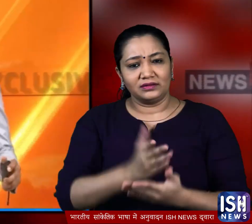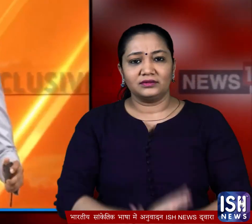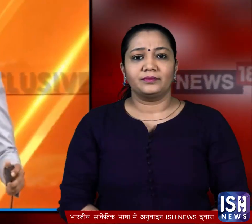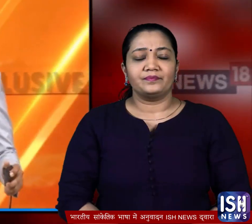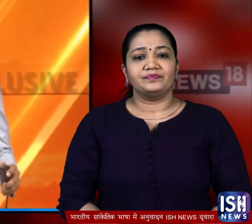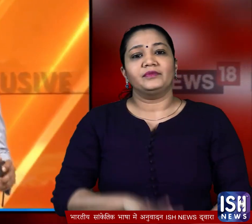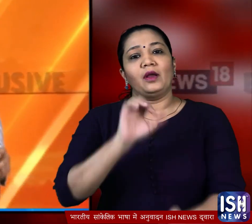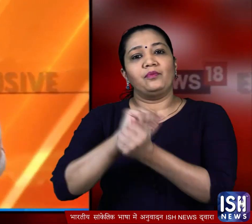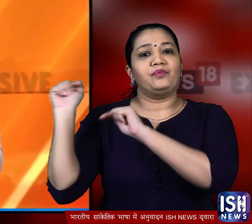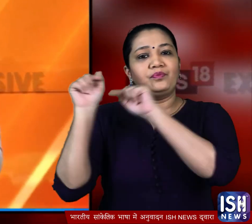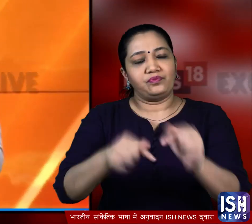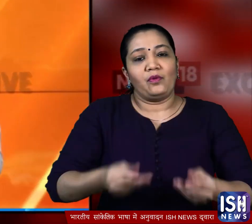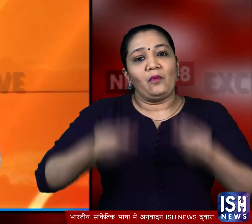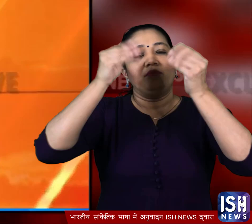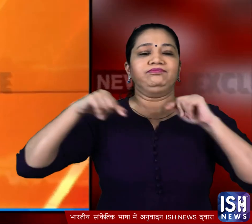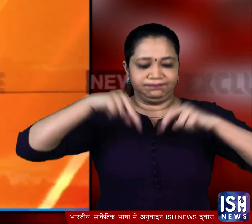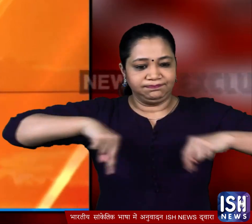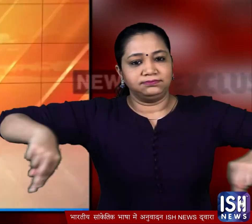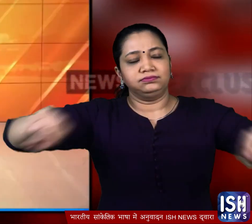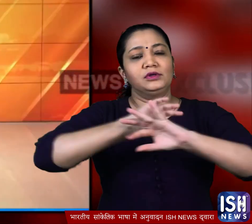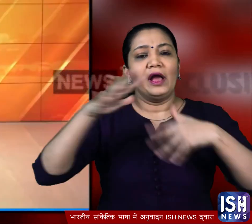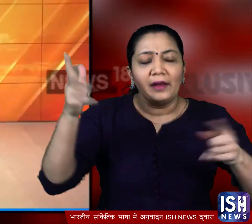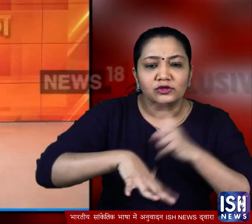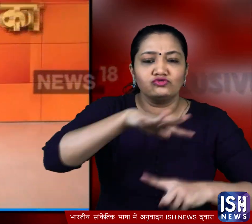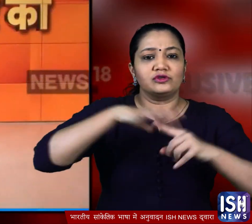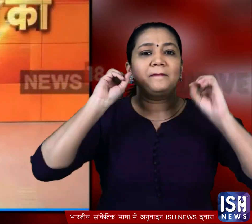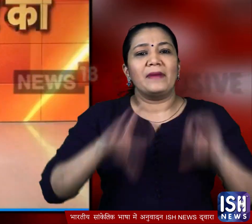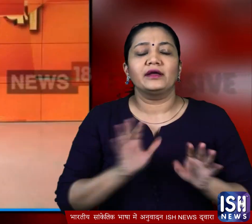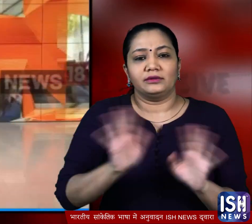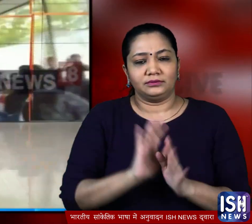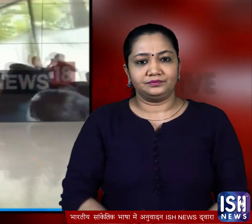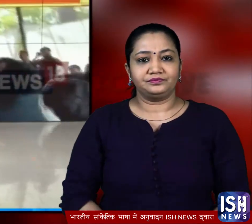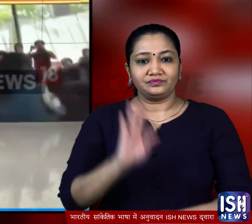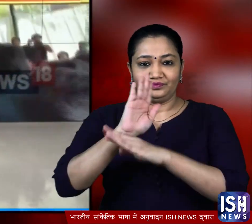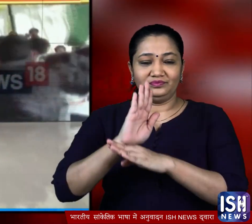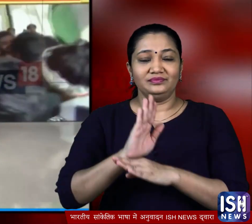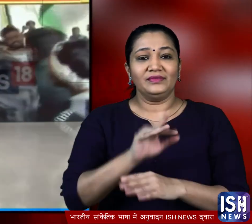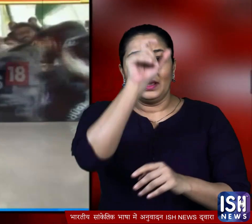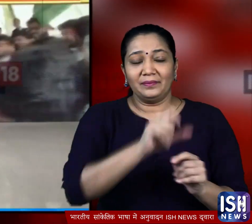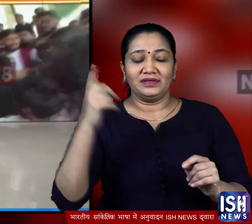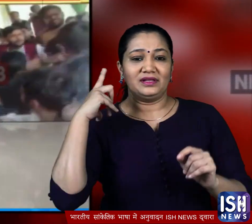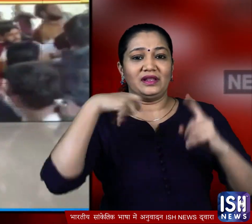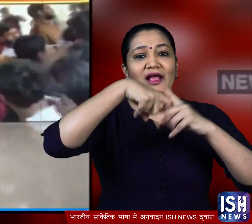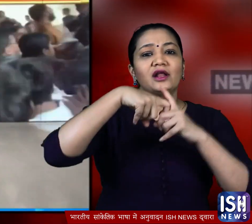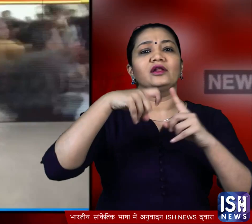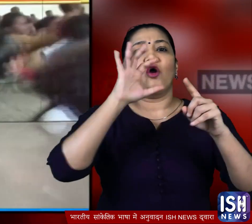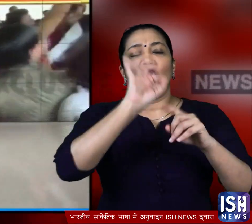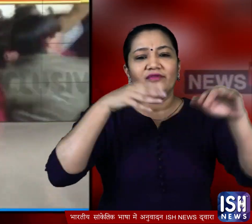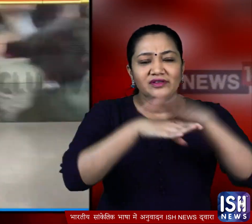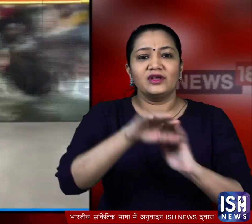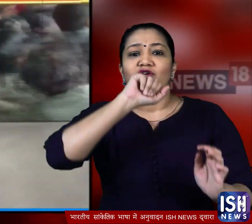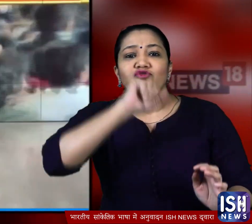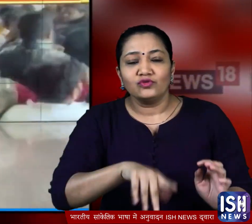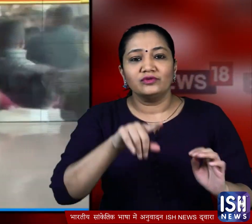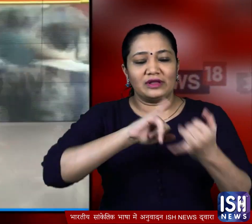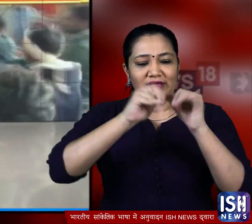जिसे देखते हुए वहां पुलिस बल की तैनाती बढ़ा दी गई ताकि माहौल न बिगड़ने पाए। बताया गया कि कांग्रेस नेता कन्हैया कुमार पार्टी दफ्तर में होने वाली